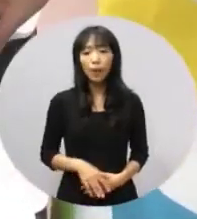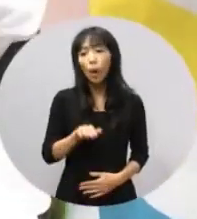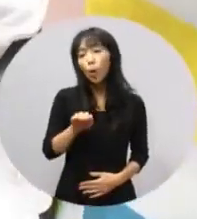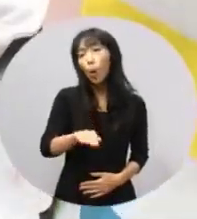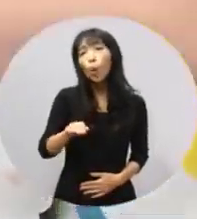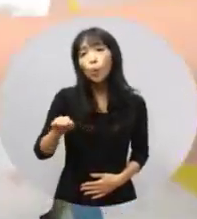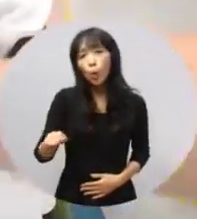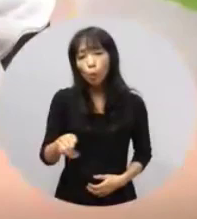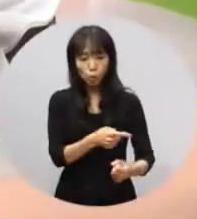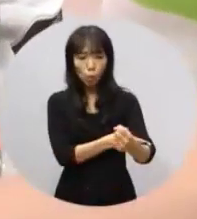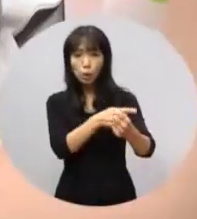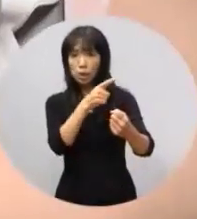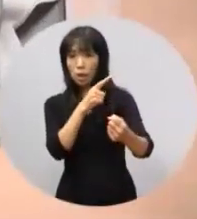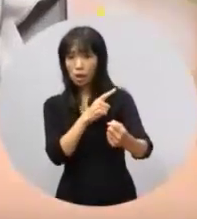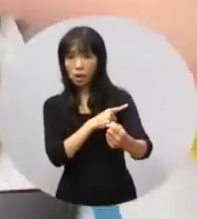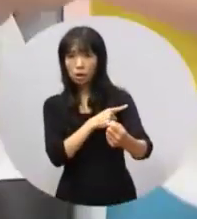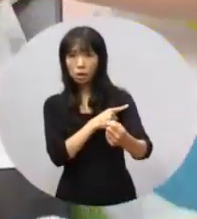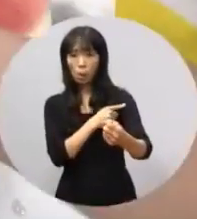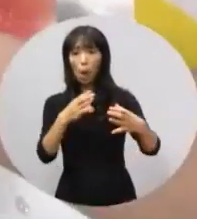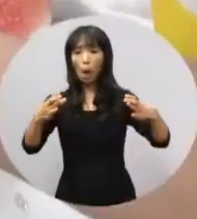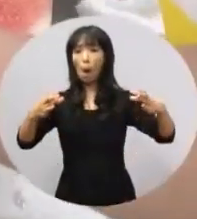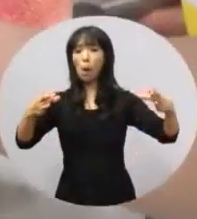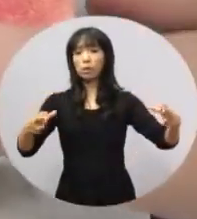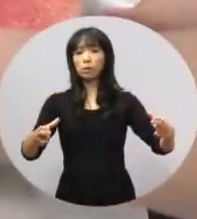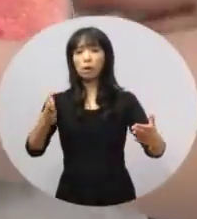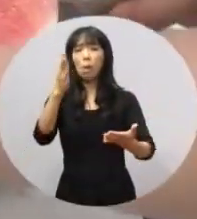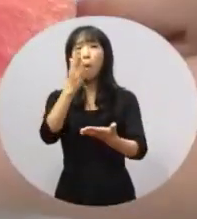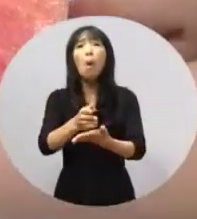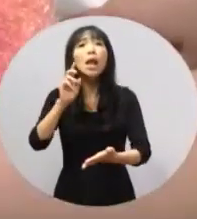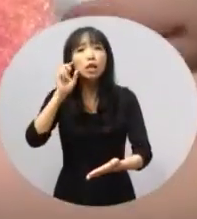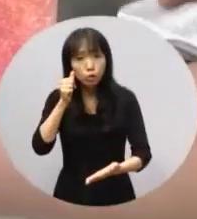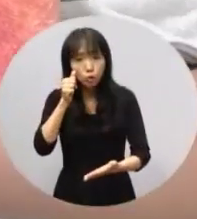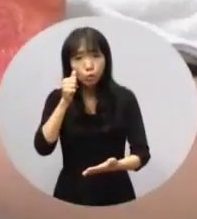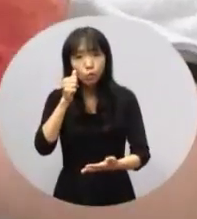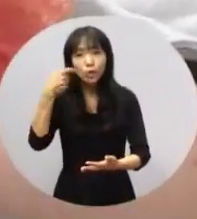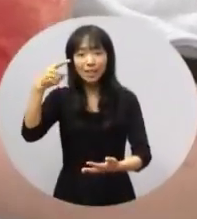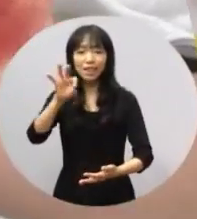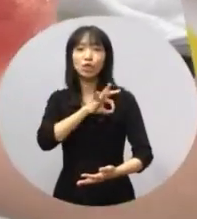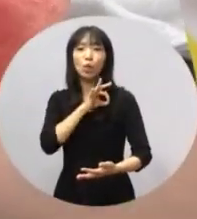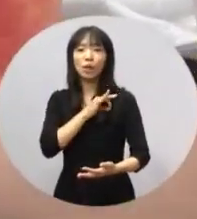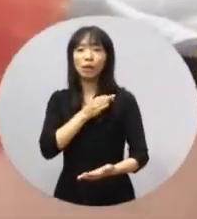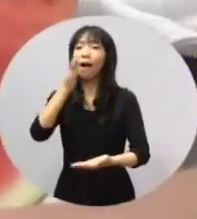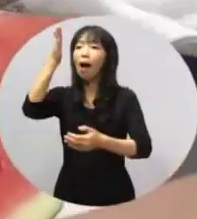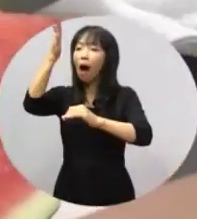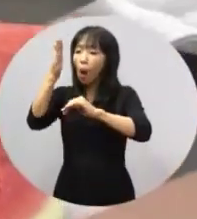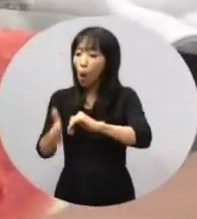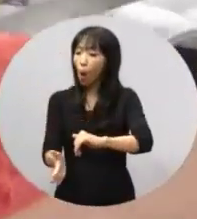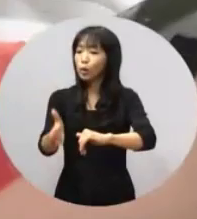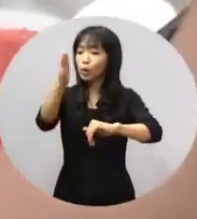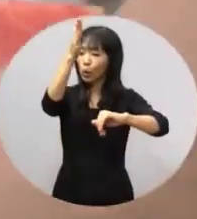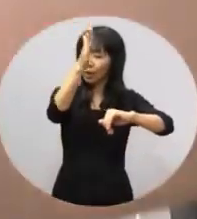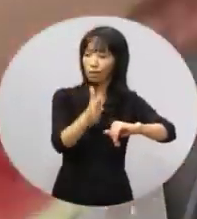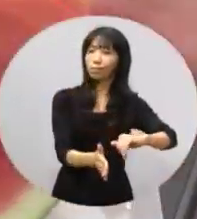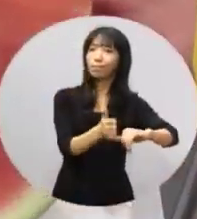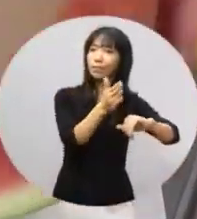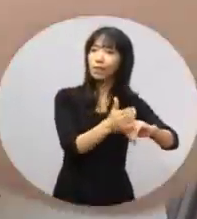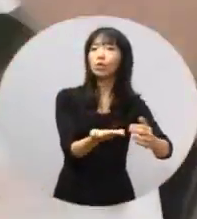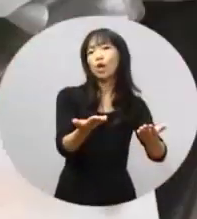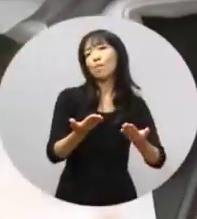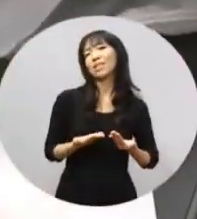子どもたちの力ではを追加は割れず士郎員が包丁で綺麗に切ってくれまし